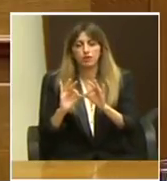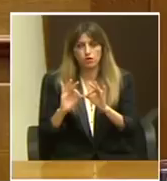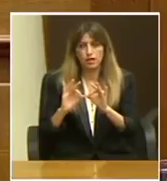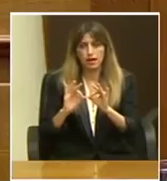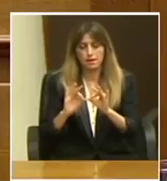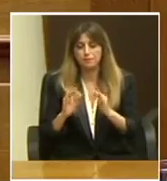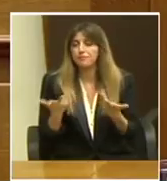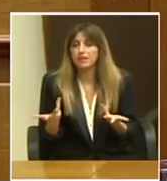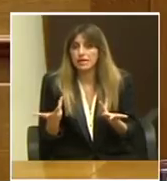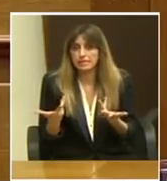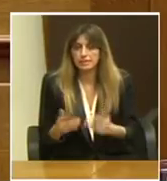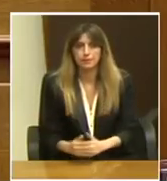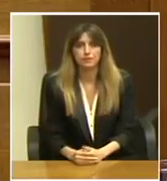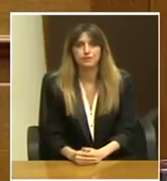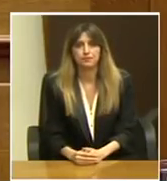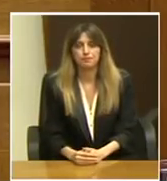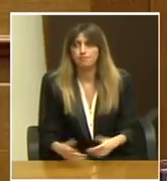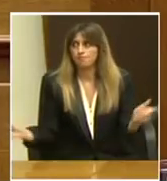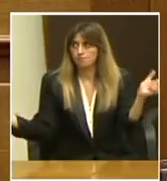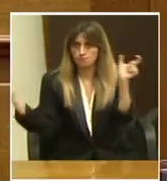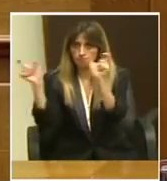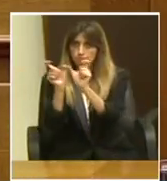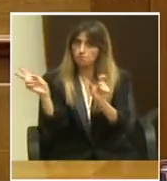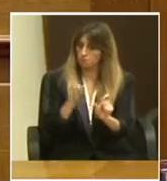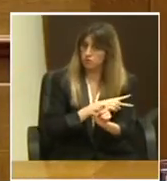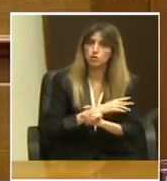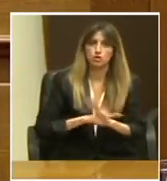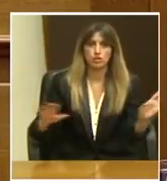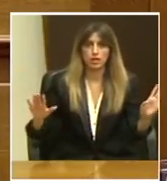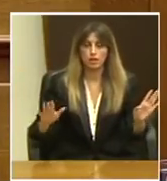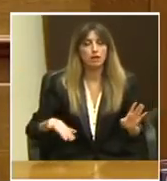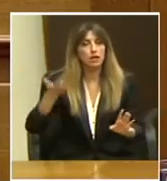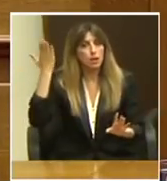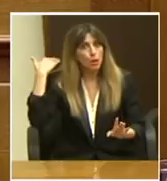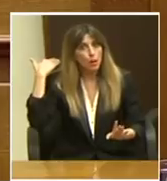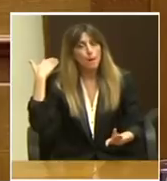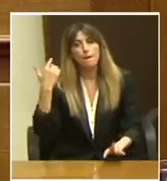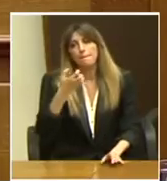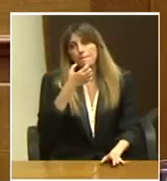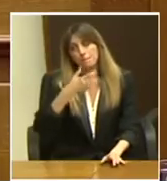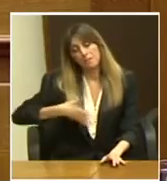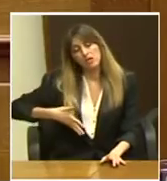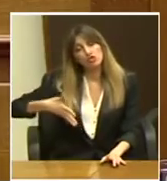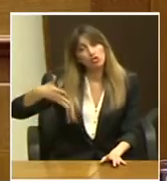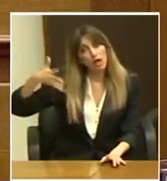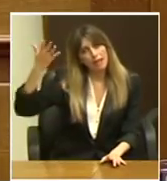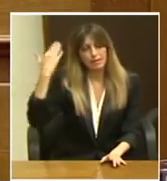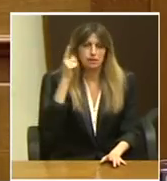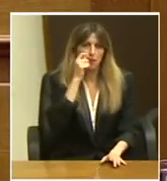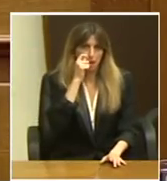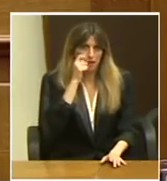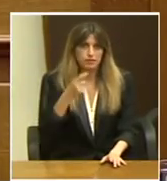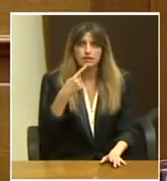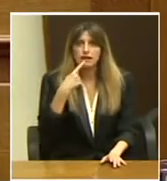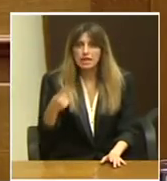Μακεδονία. Είναι αυτό το οποίο ο Κωνσταντίνος Μητσοτάκης έλεγε, ότι η ονομασία τύπου